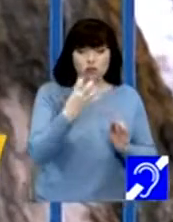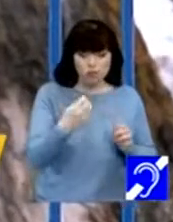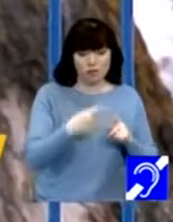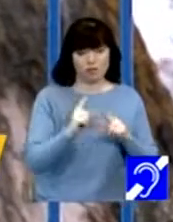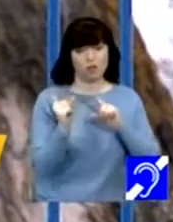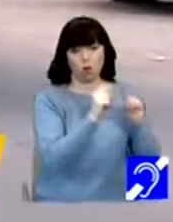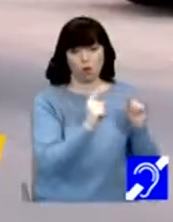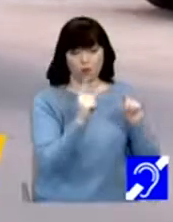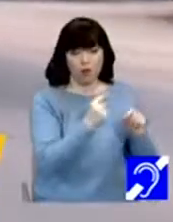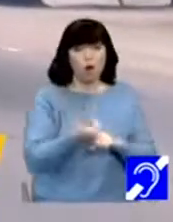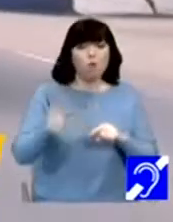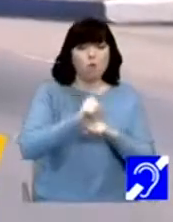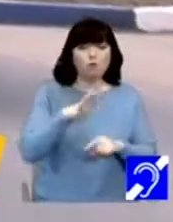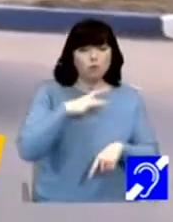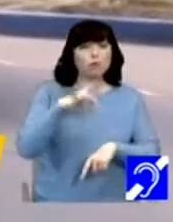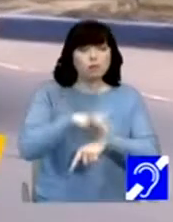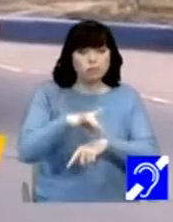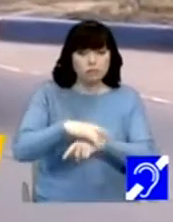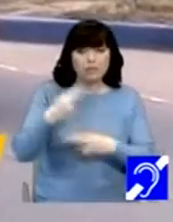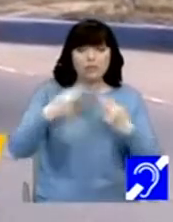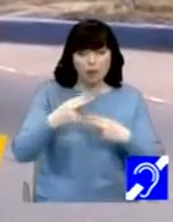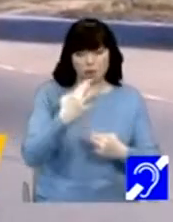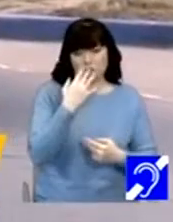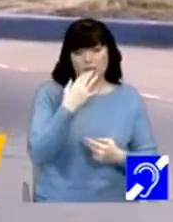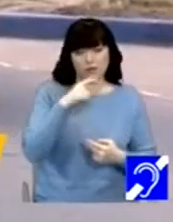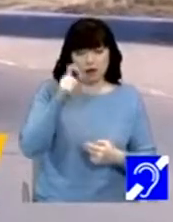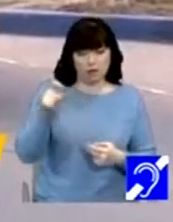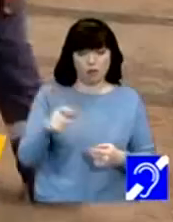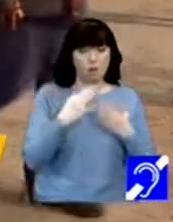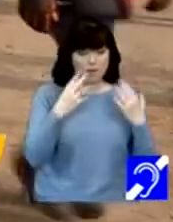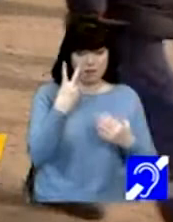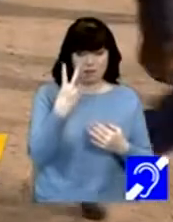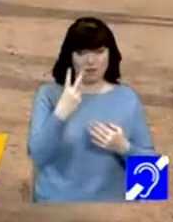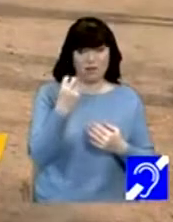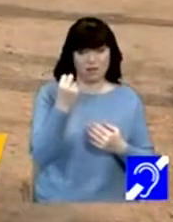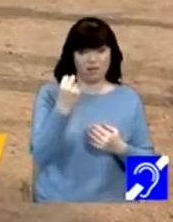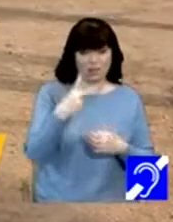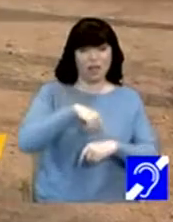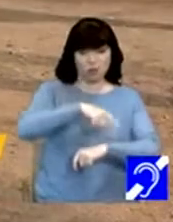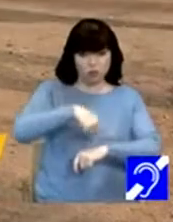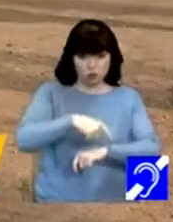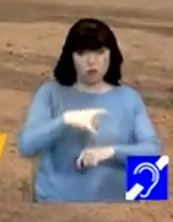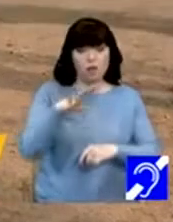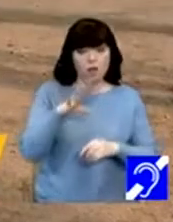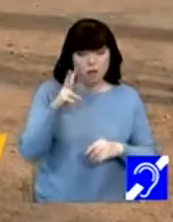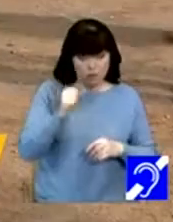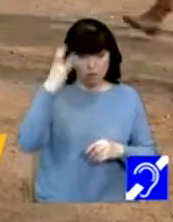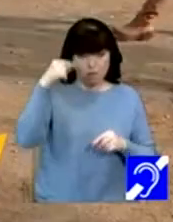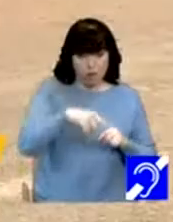ieșire. Cele mai multe au fost ale cetățenilor străini. În ultimele 12 ore, pe teritoriul Republicii Moldova au